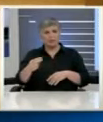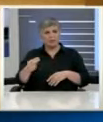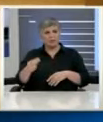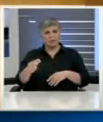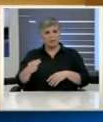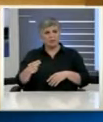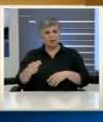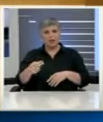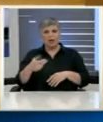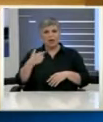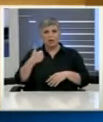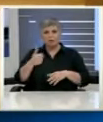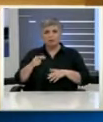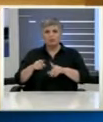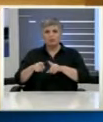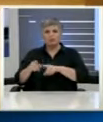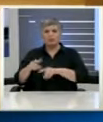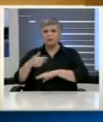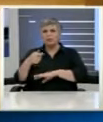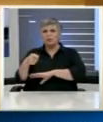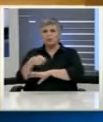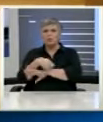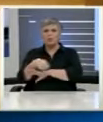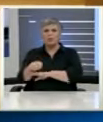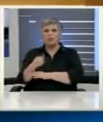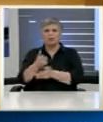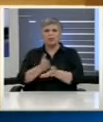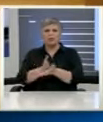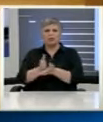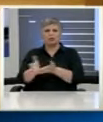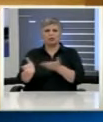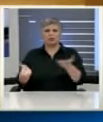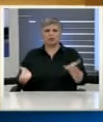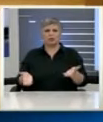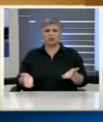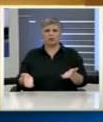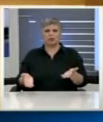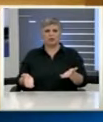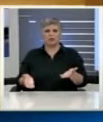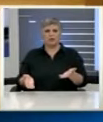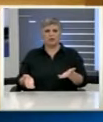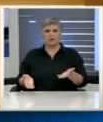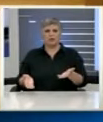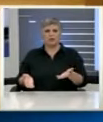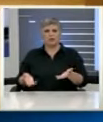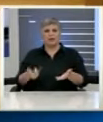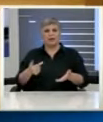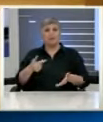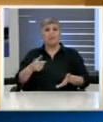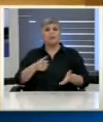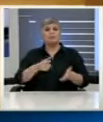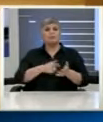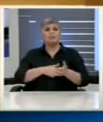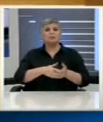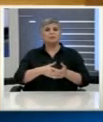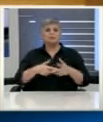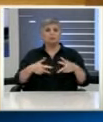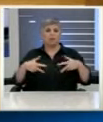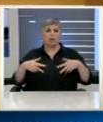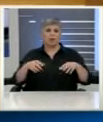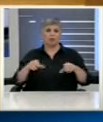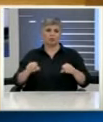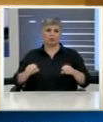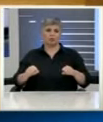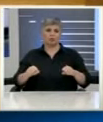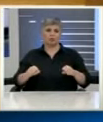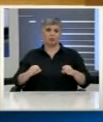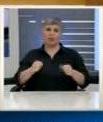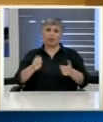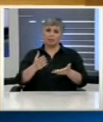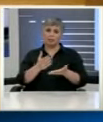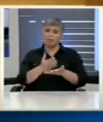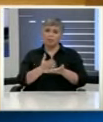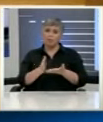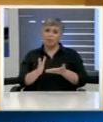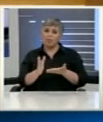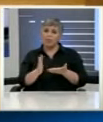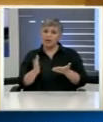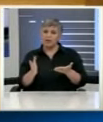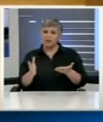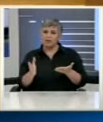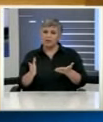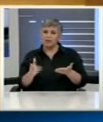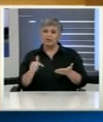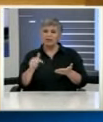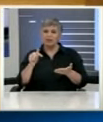ρούν στη δικαιοσύνη η διάκριση των εξουσιών κύριε τσίπρα ακριβώς αυτό το νόημα έχει